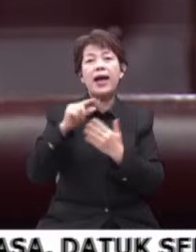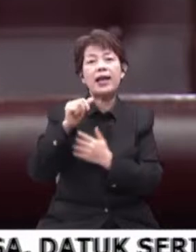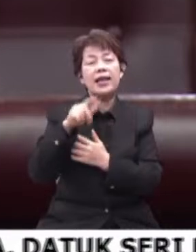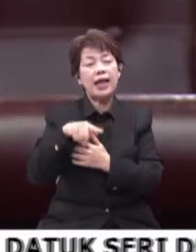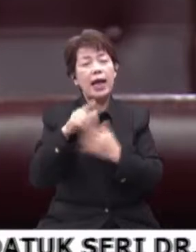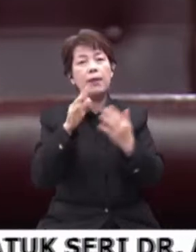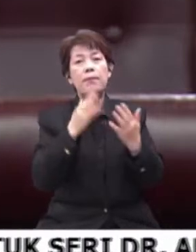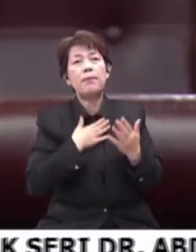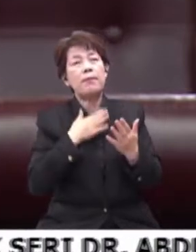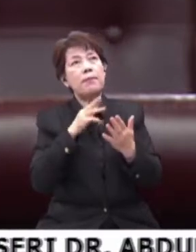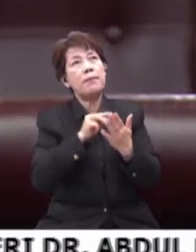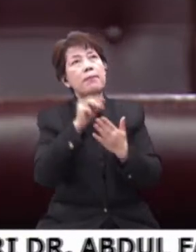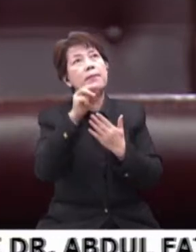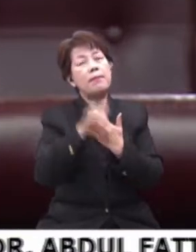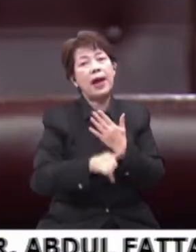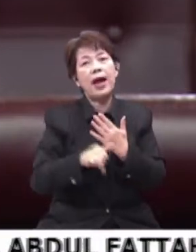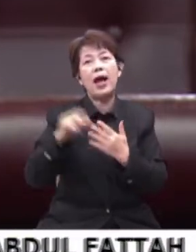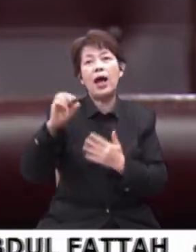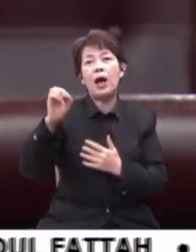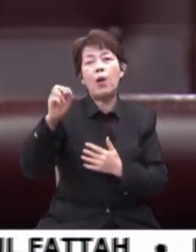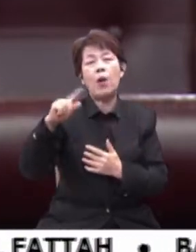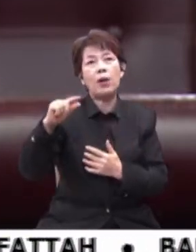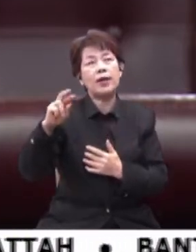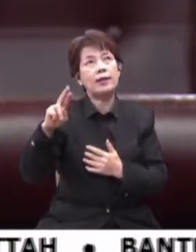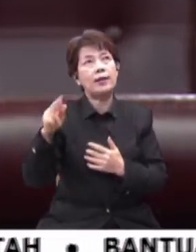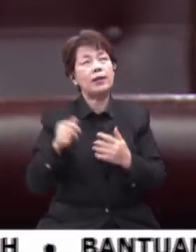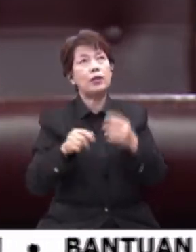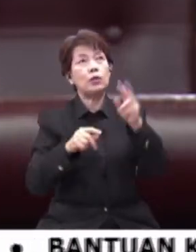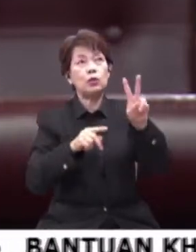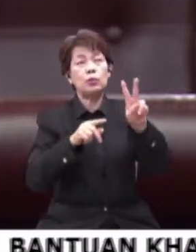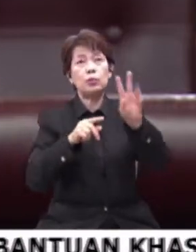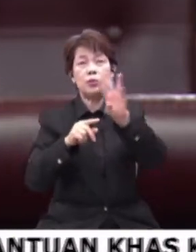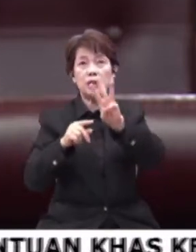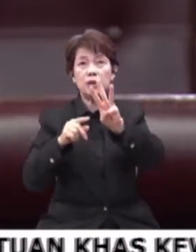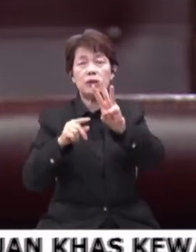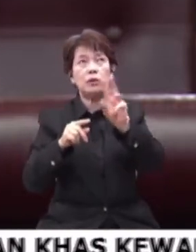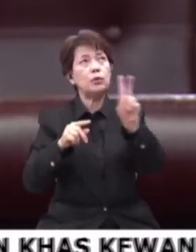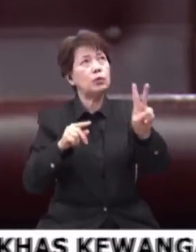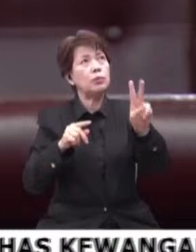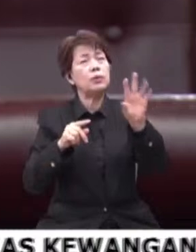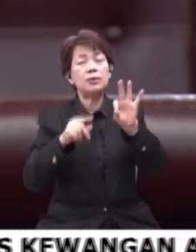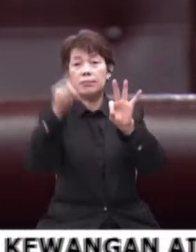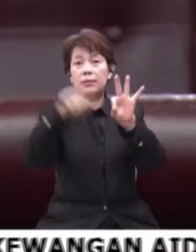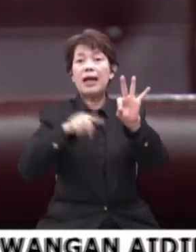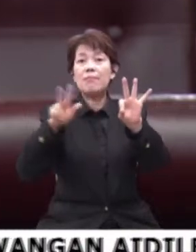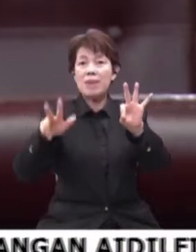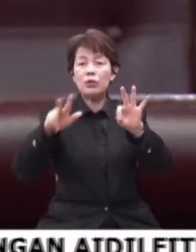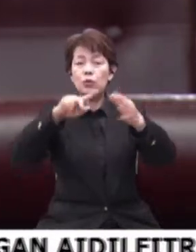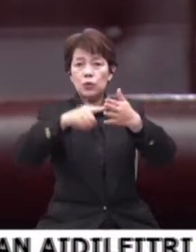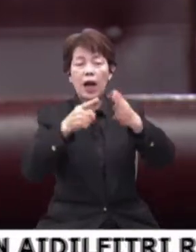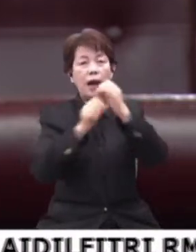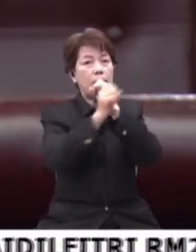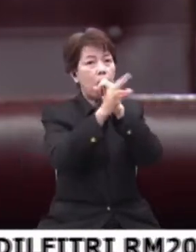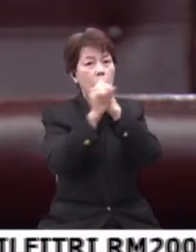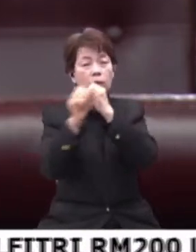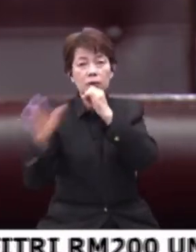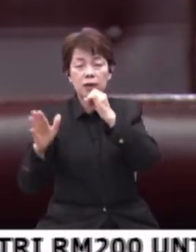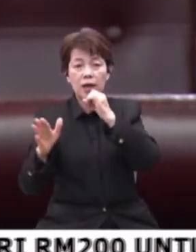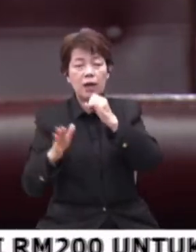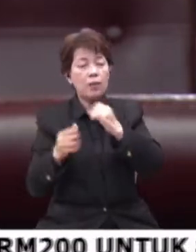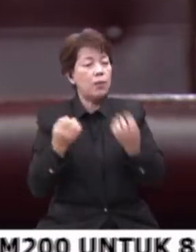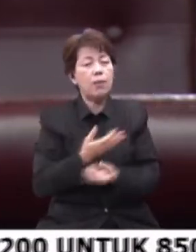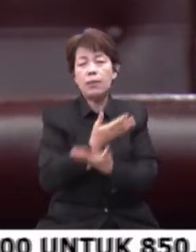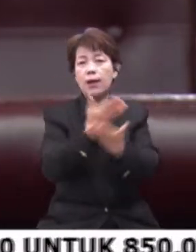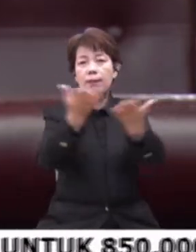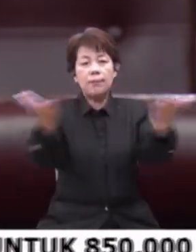pada 29 emas promosi produk my ga my Organic kepada ahli